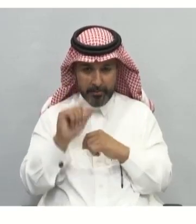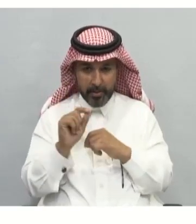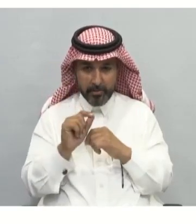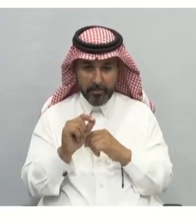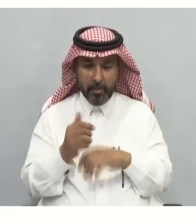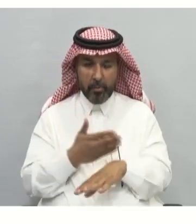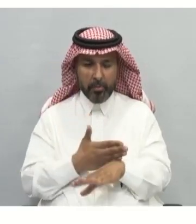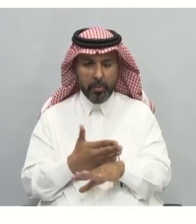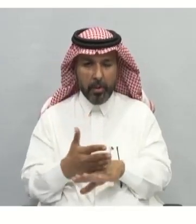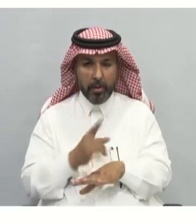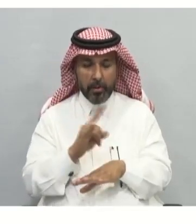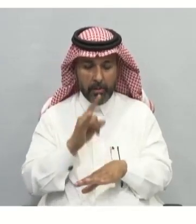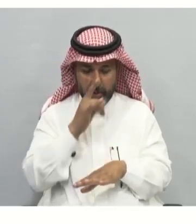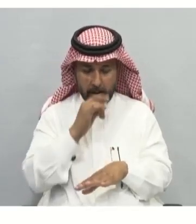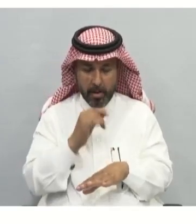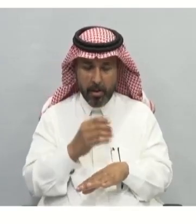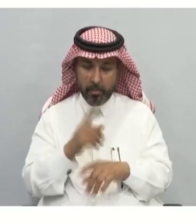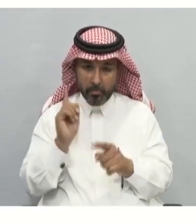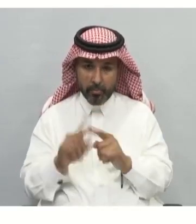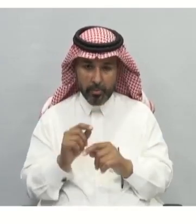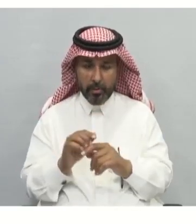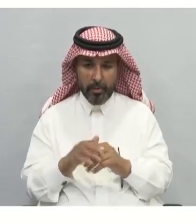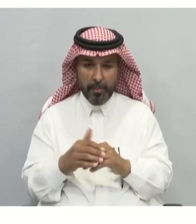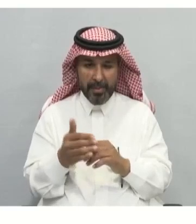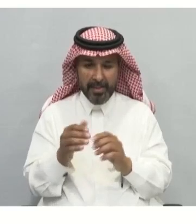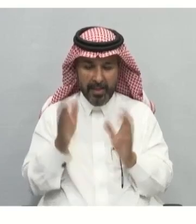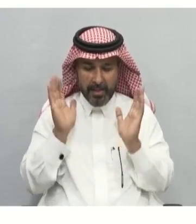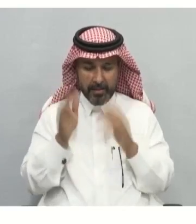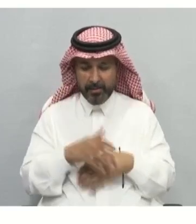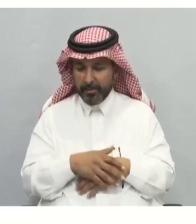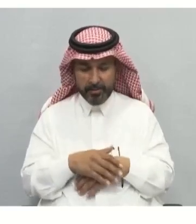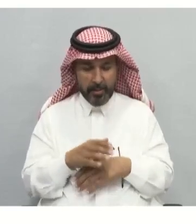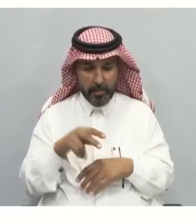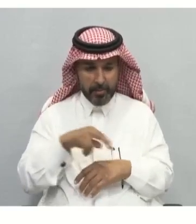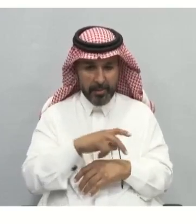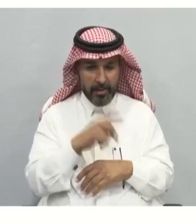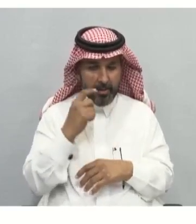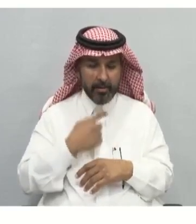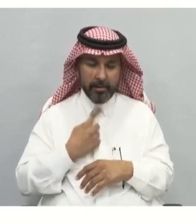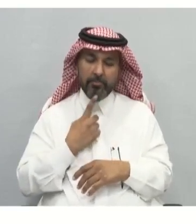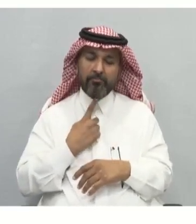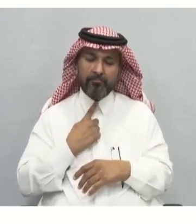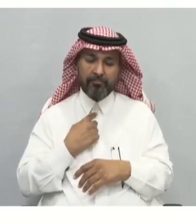منها احب الرجوع اليها لتعلق قلبه بها اي بالمساجد